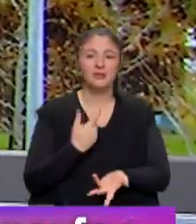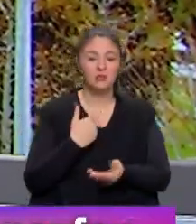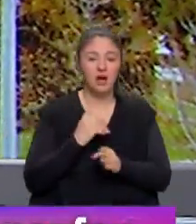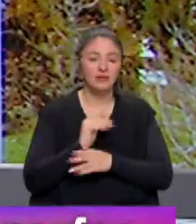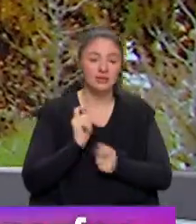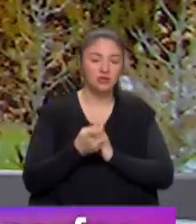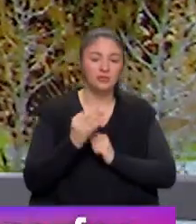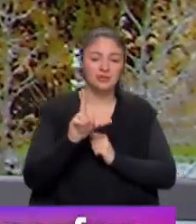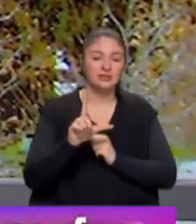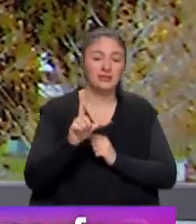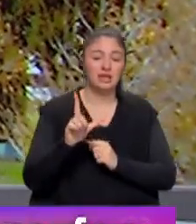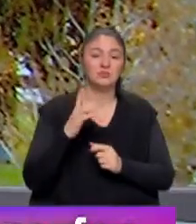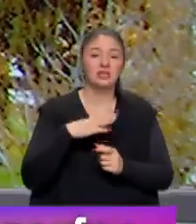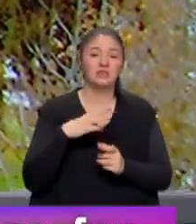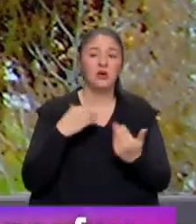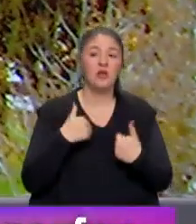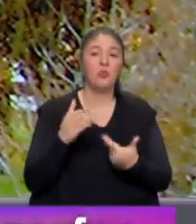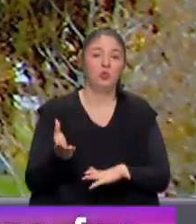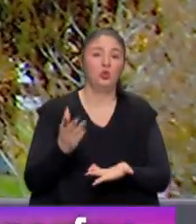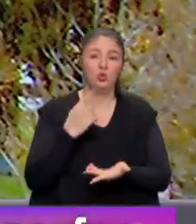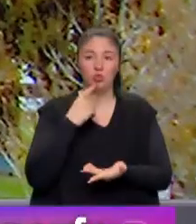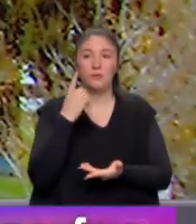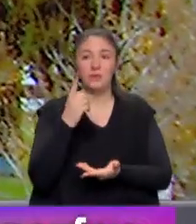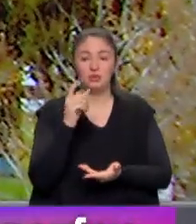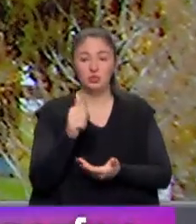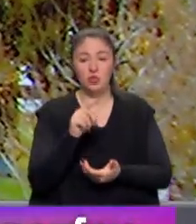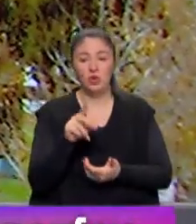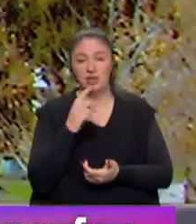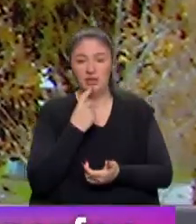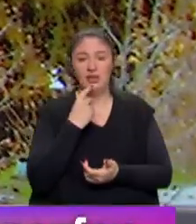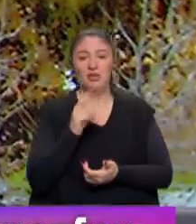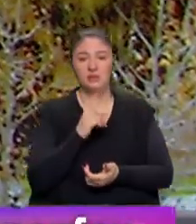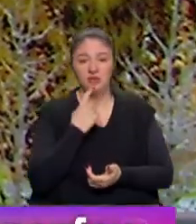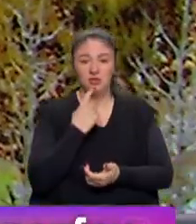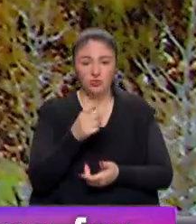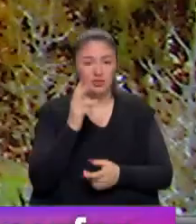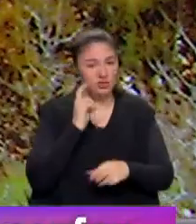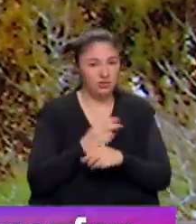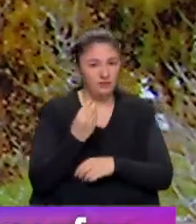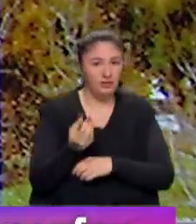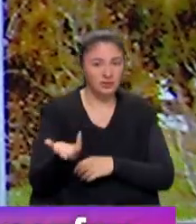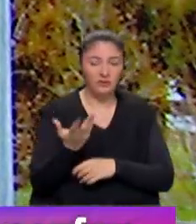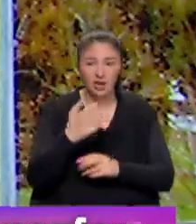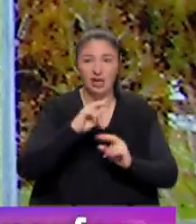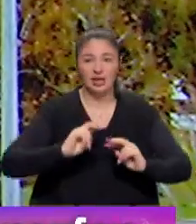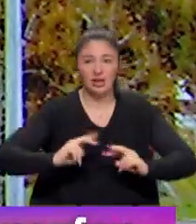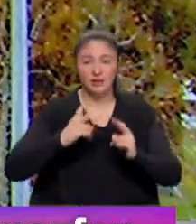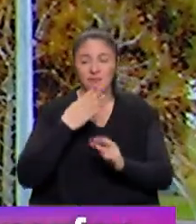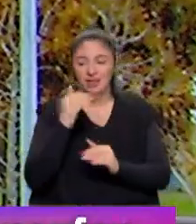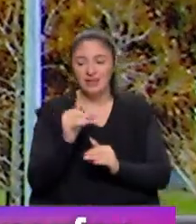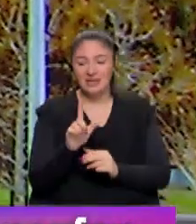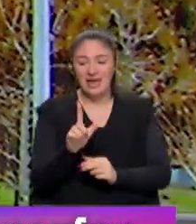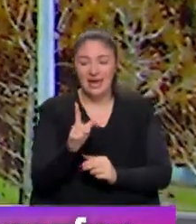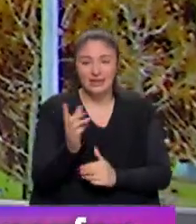hayatımızda değişmesini istediğimiz durum budur diyor. Bir günle 17 yıl, 20 yıl işte bunun hatırlatması ve kademeli emekliliğin